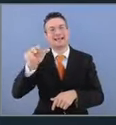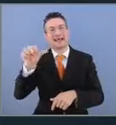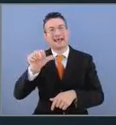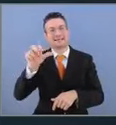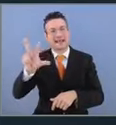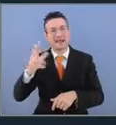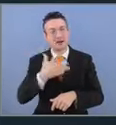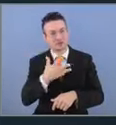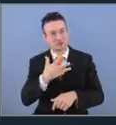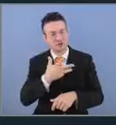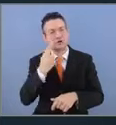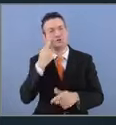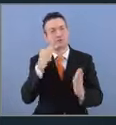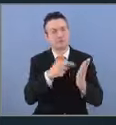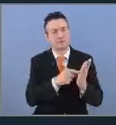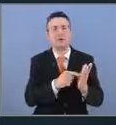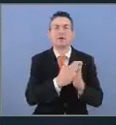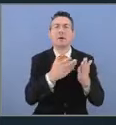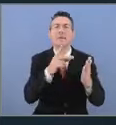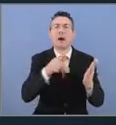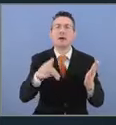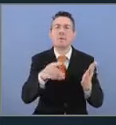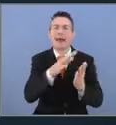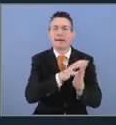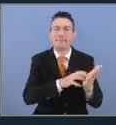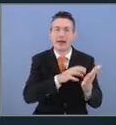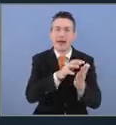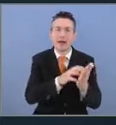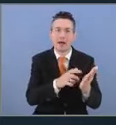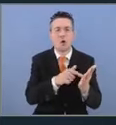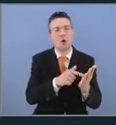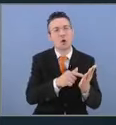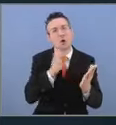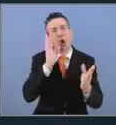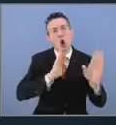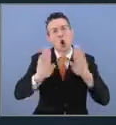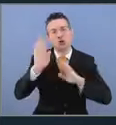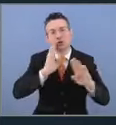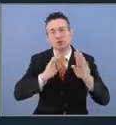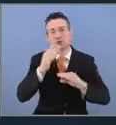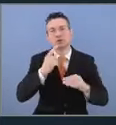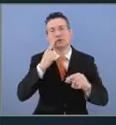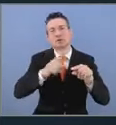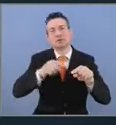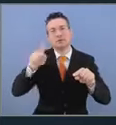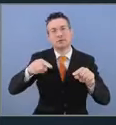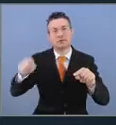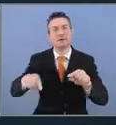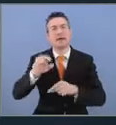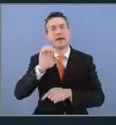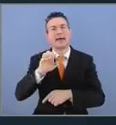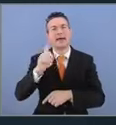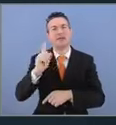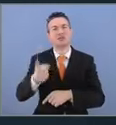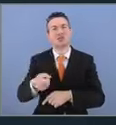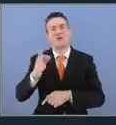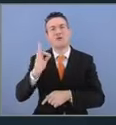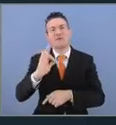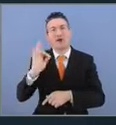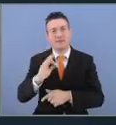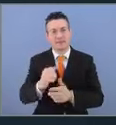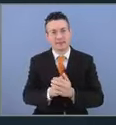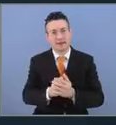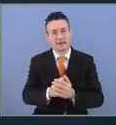spunti di riflessione a partire da quelli suggeriti dal rapporto AG Funder. Per chi non lo sapesse, AG